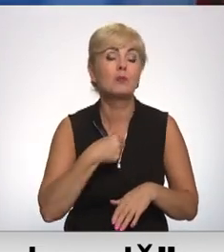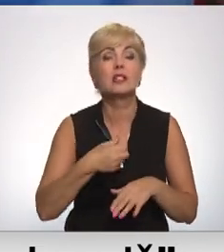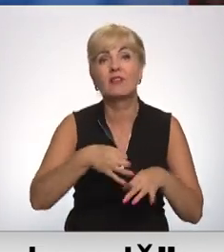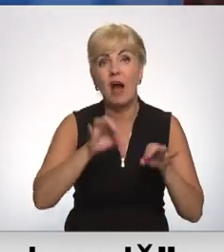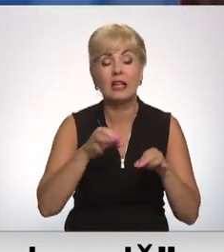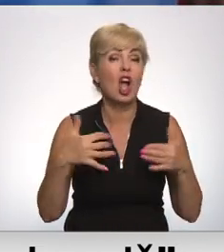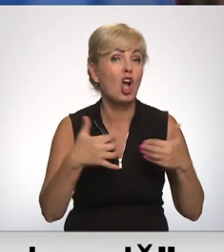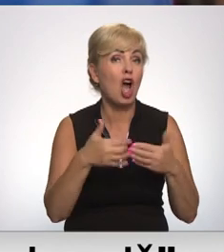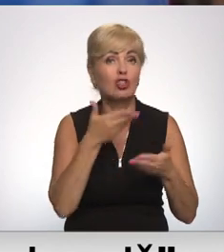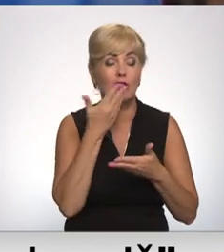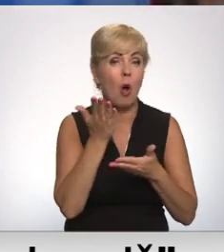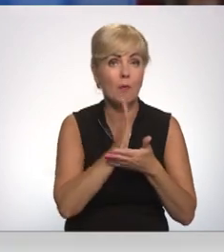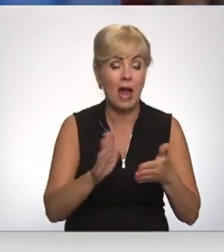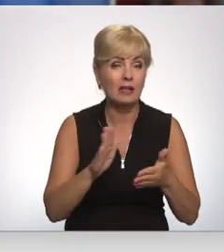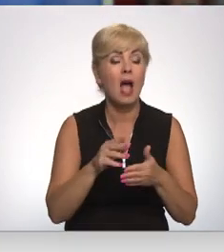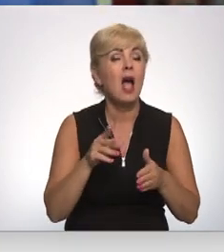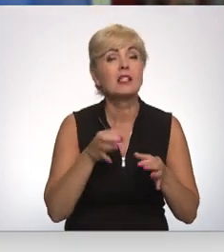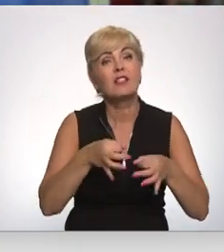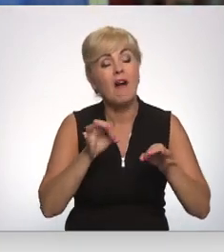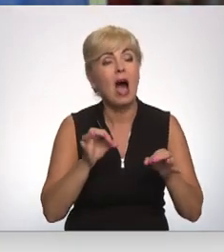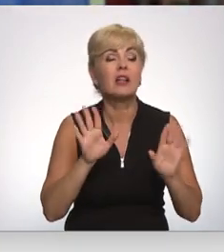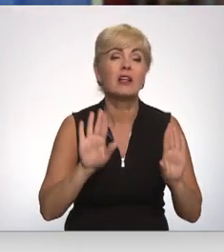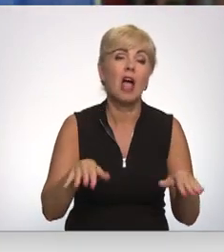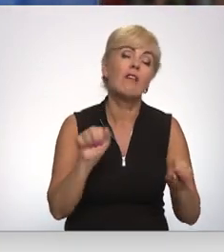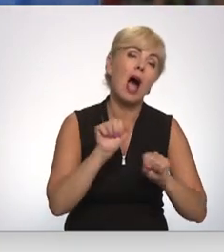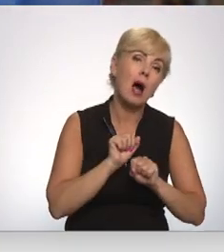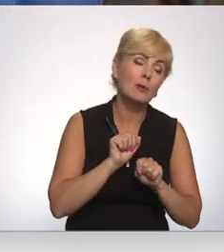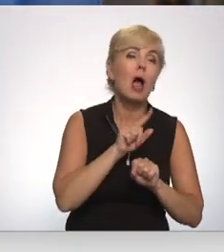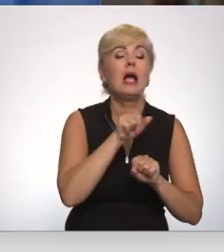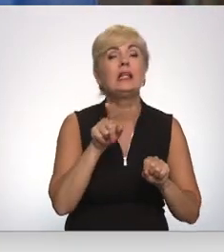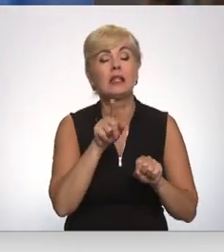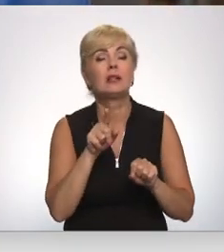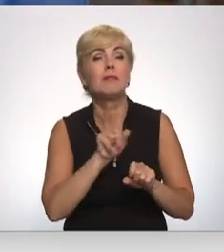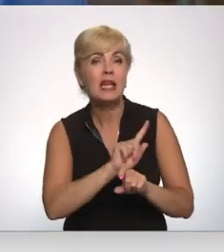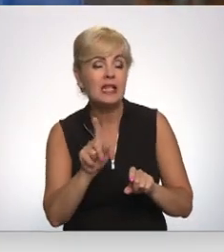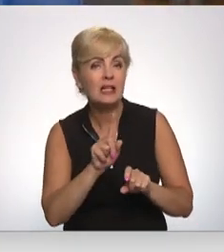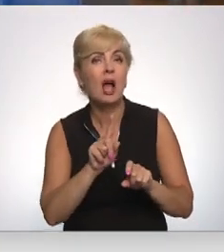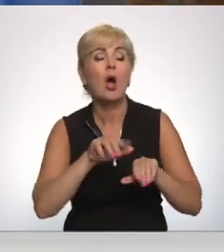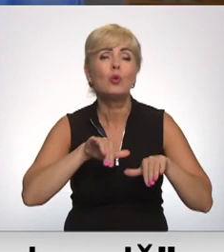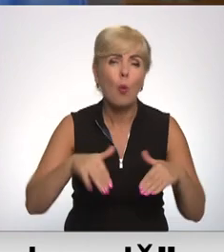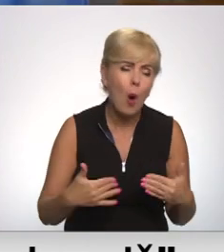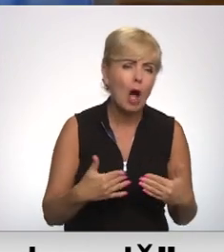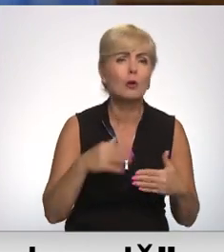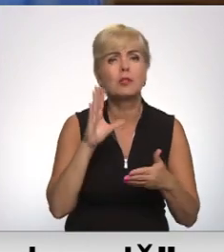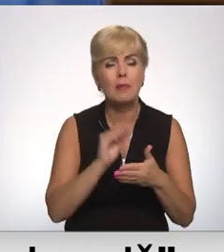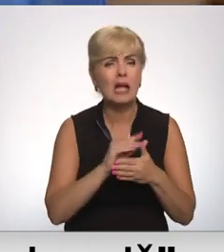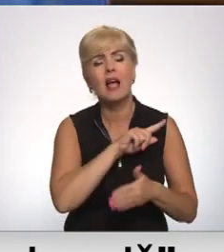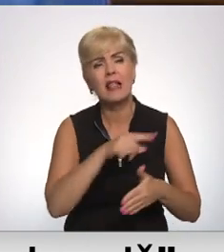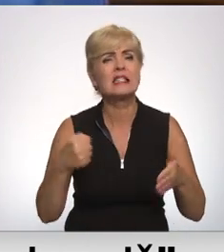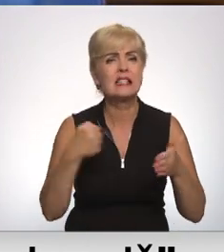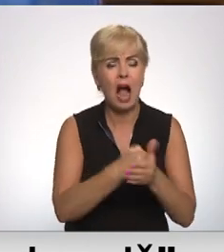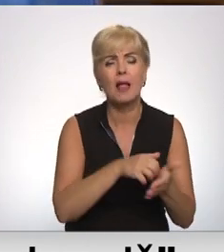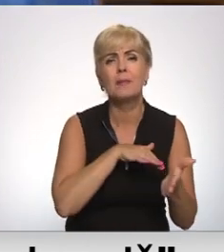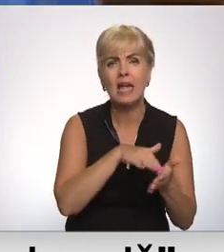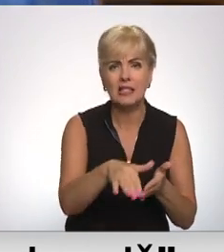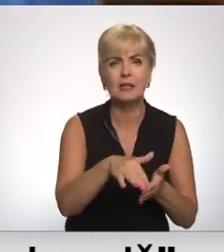nav beidzies un ir svarīgi neatslāpt. Skaidrs, ka valda pieredums, valda nogurums, bet mēs nepadosimies, mēs iesim kopā ar Ukraiņu līdz galam, tā ir mūsu